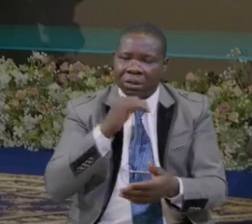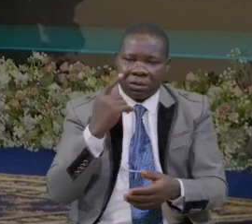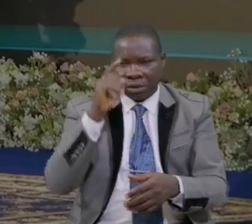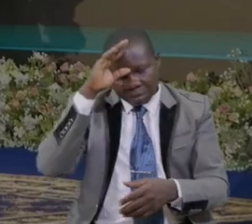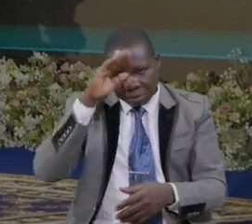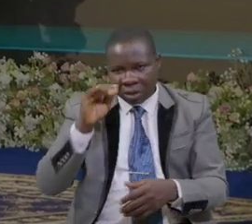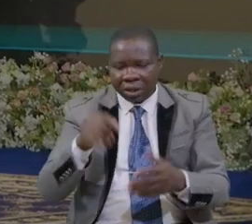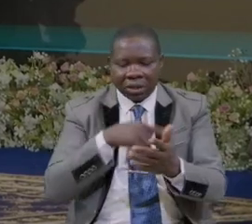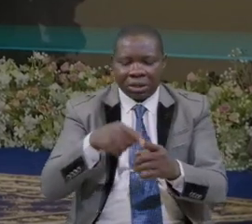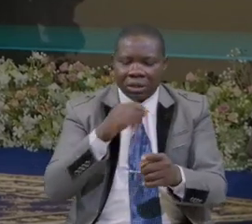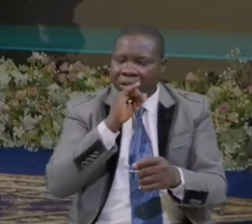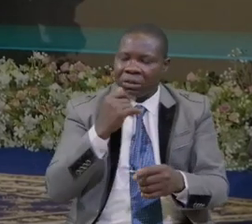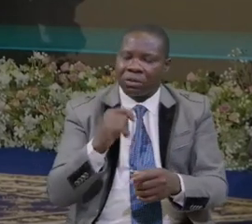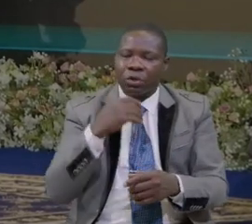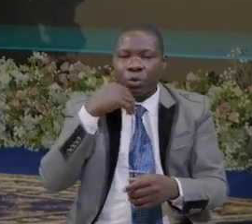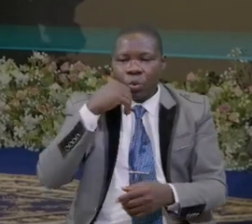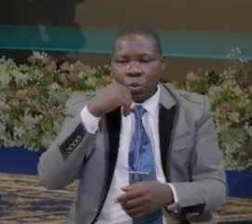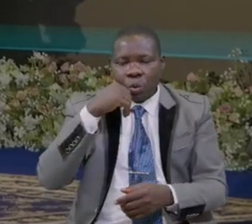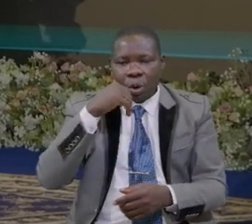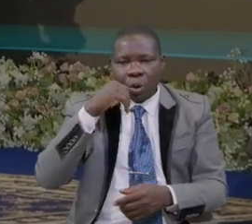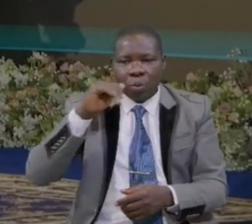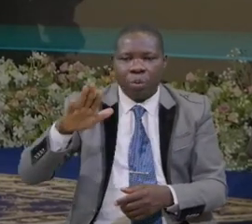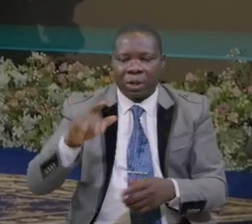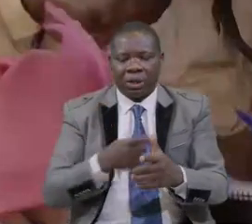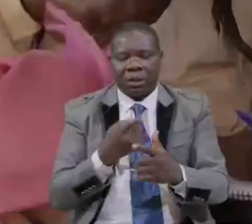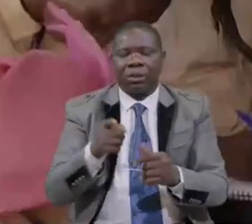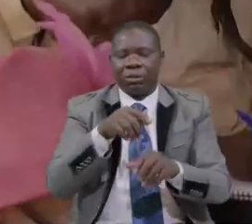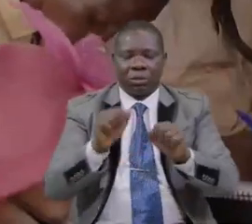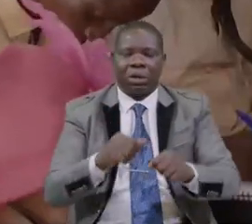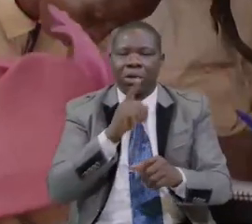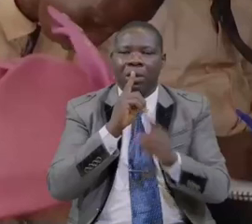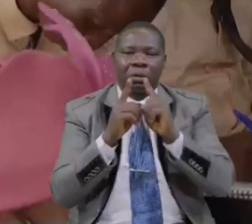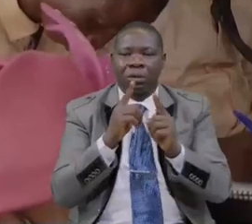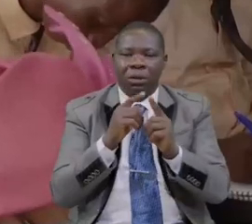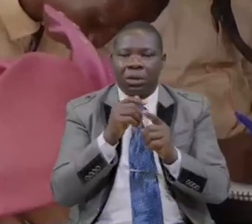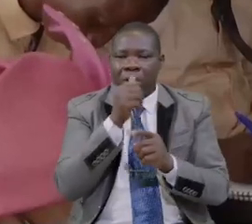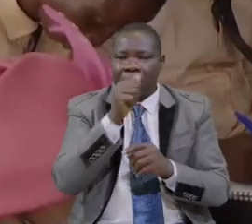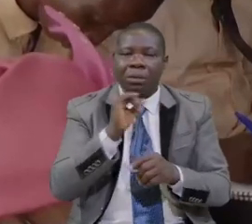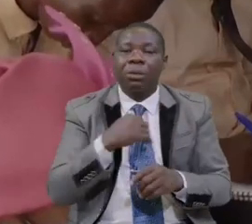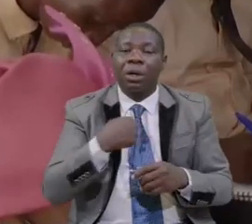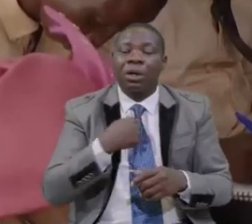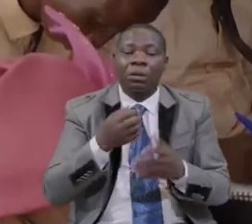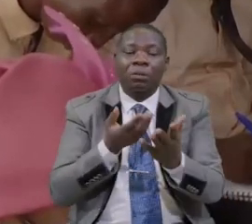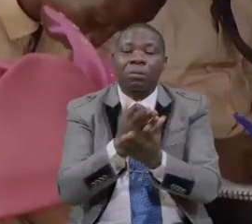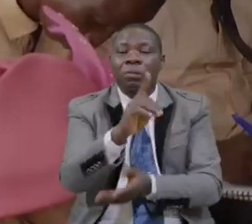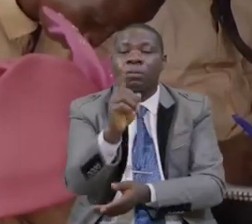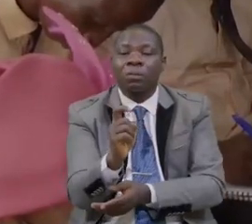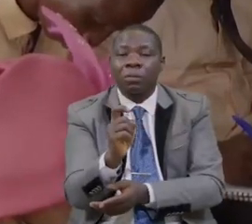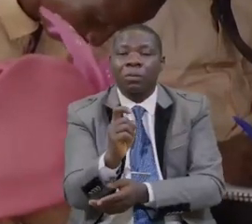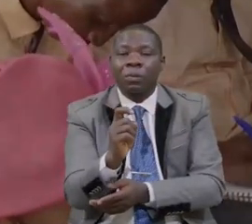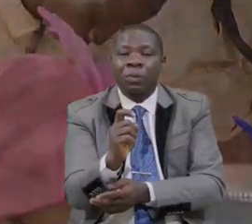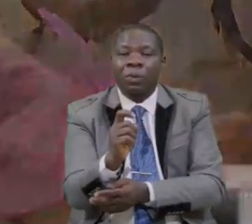la femme, et tu peux parler. Est-ce que vous comprenez? Au bon moment,